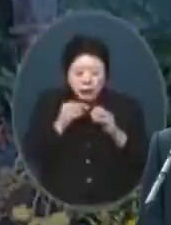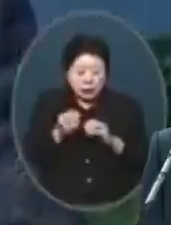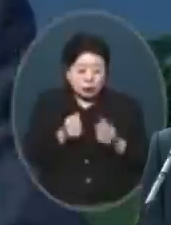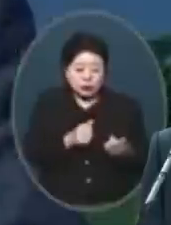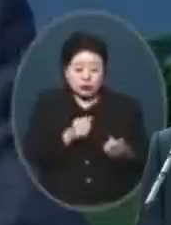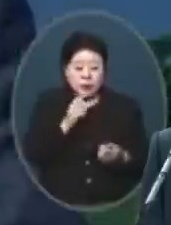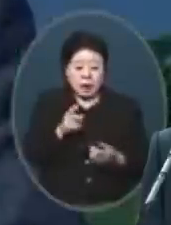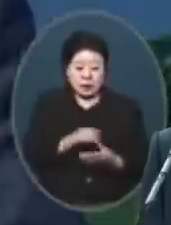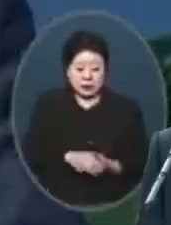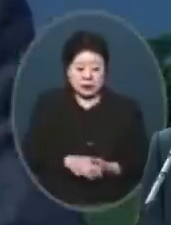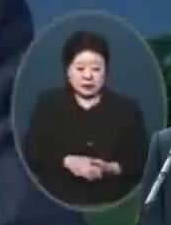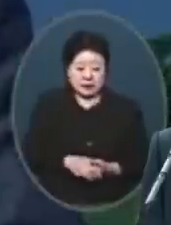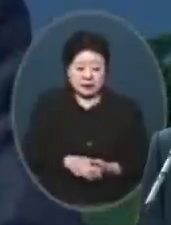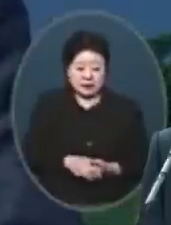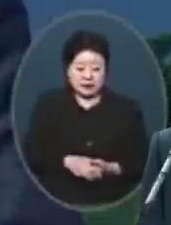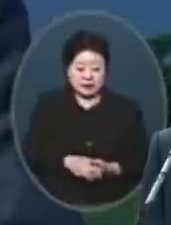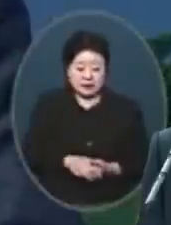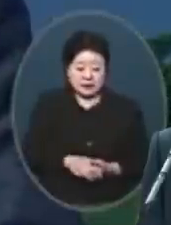죽을 것이다.